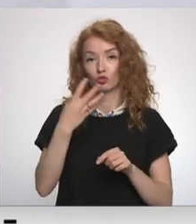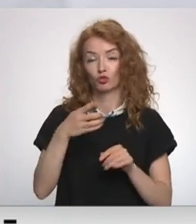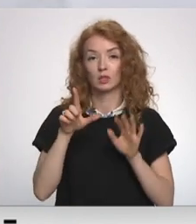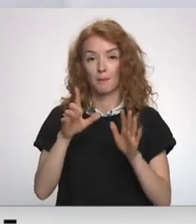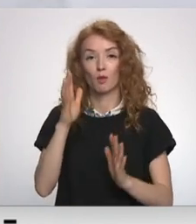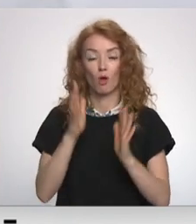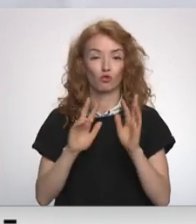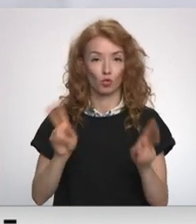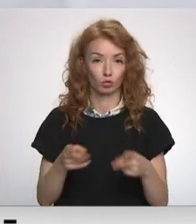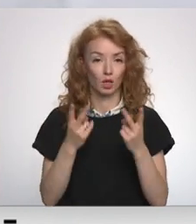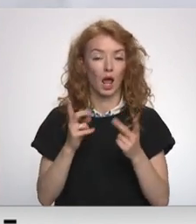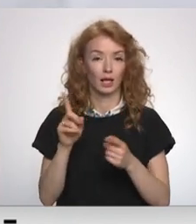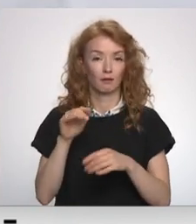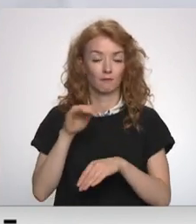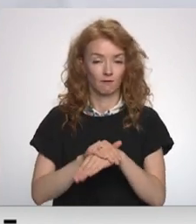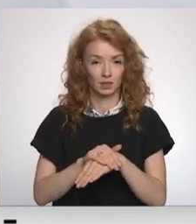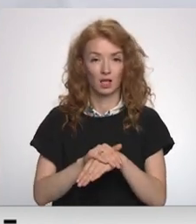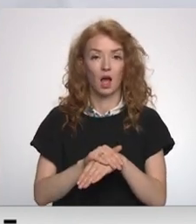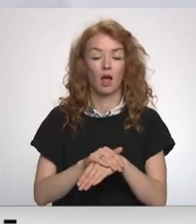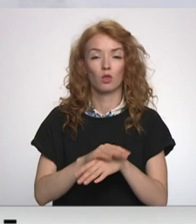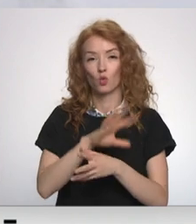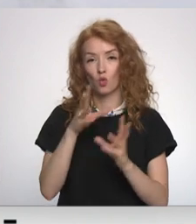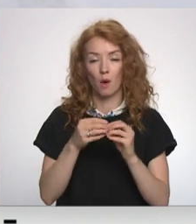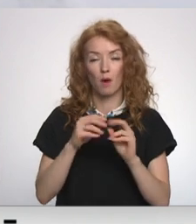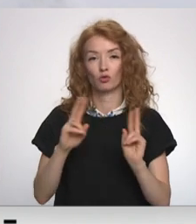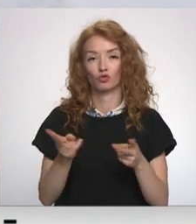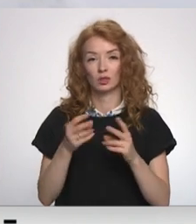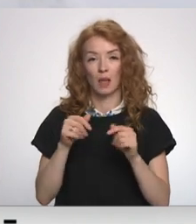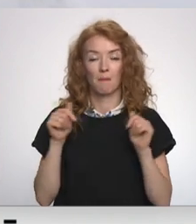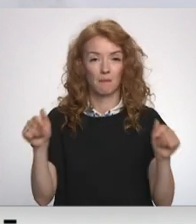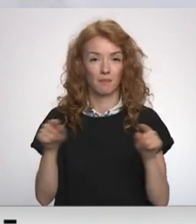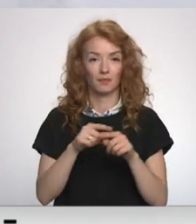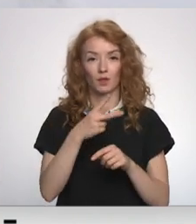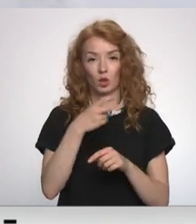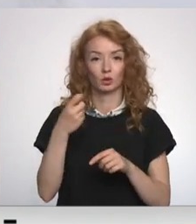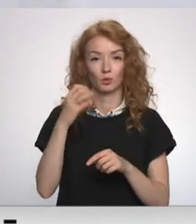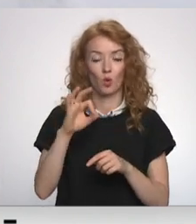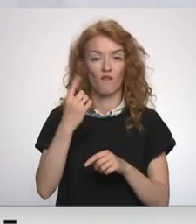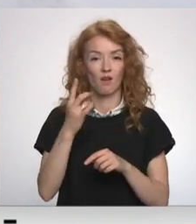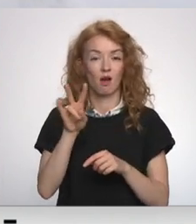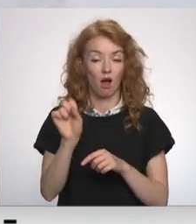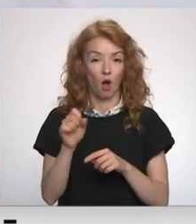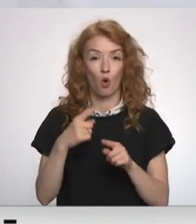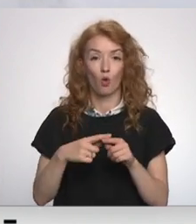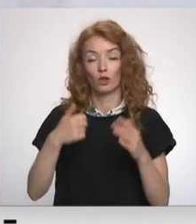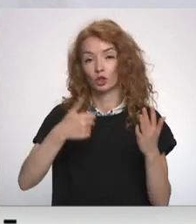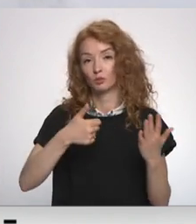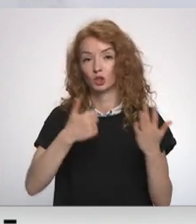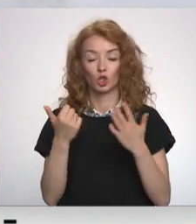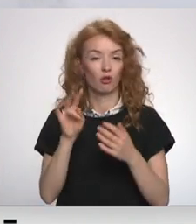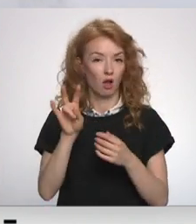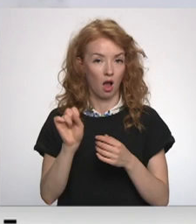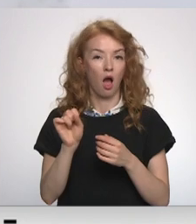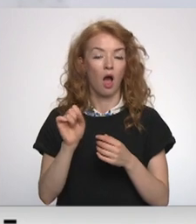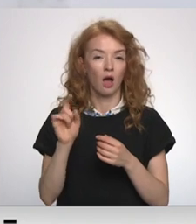247 meža ugunsgrēki ar izdegušo kopējo meža zemes platību 201 hektārs, no kuriem 66